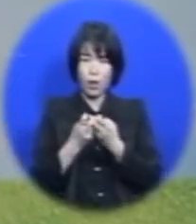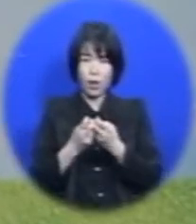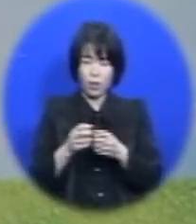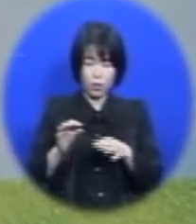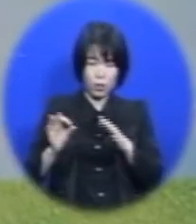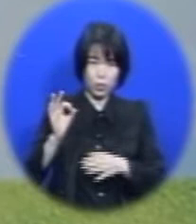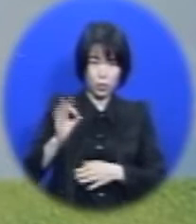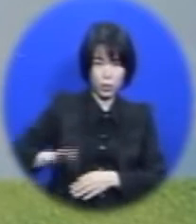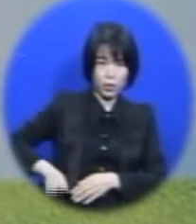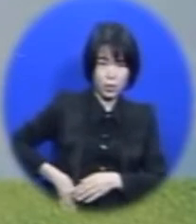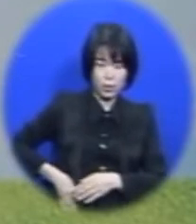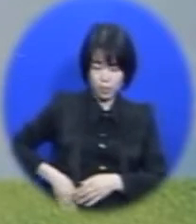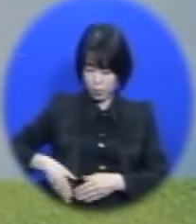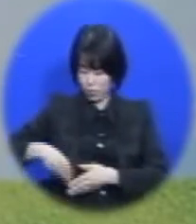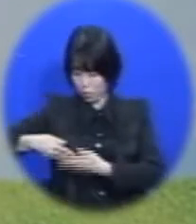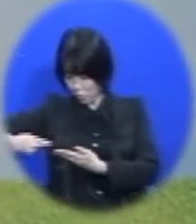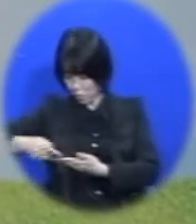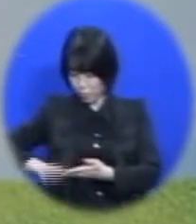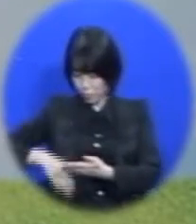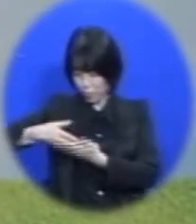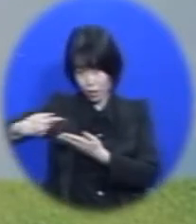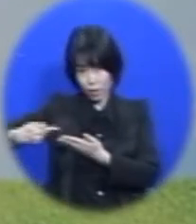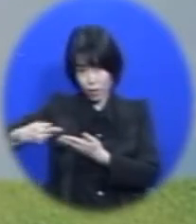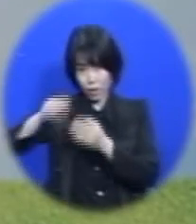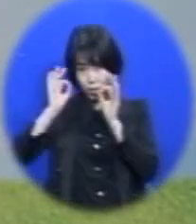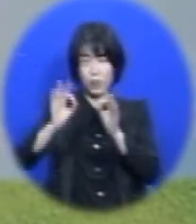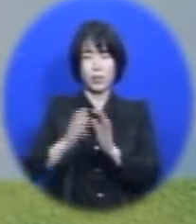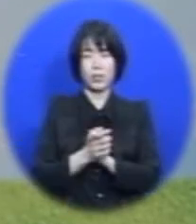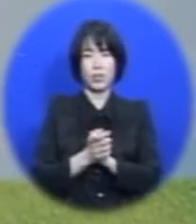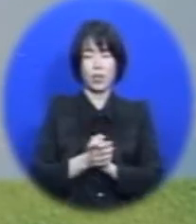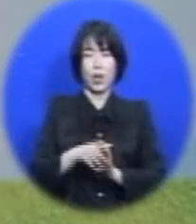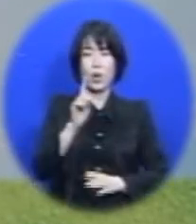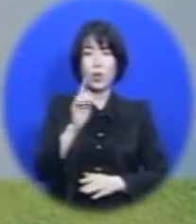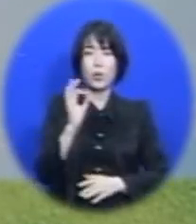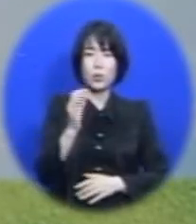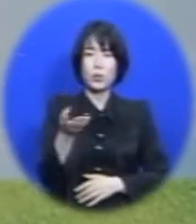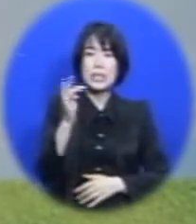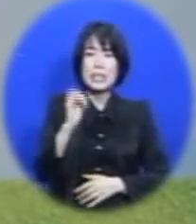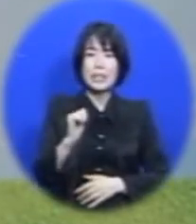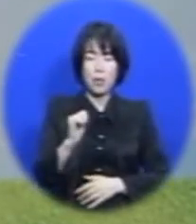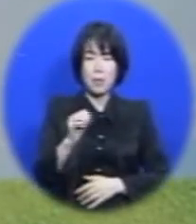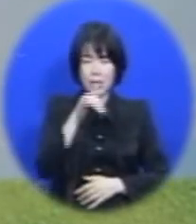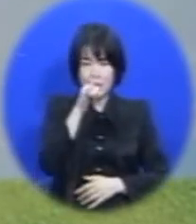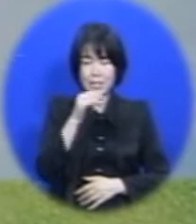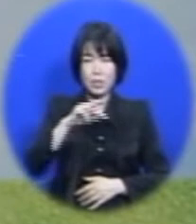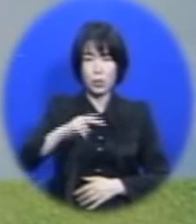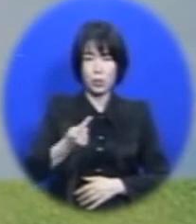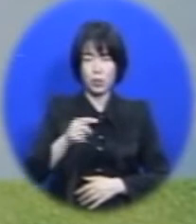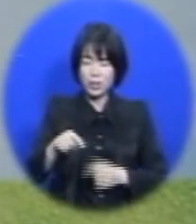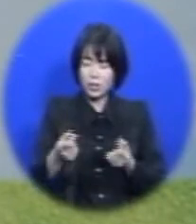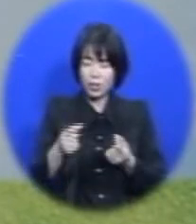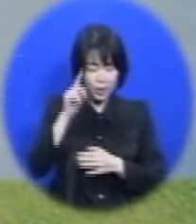손을 얹어놓고 계속 확인하고 돈 1억만 지금 내 몸에 있어도 그렇게 신경이 쓰이고